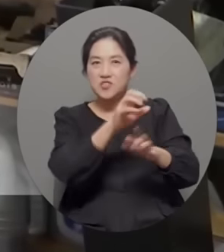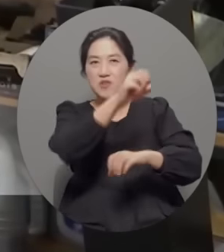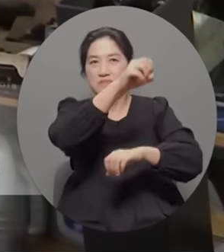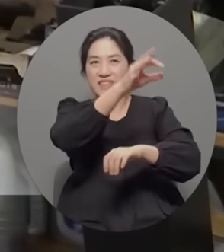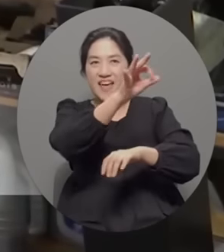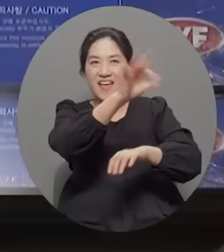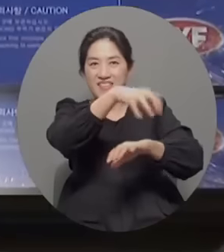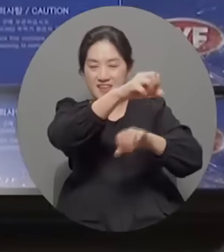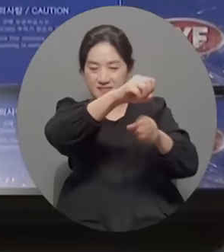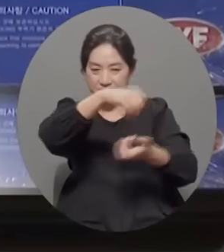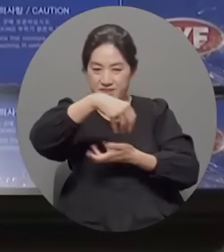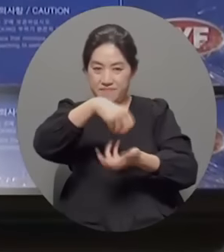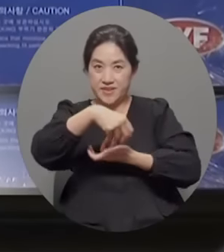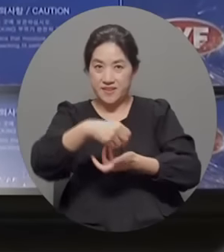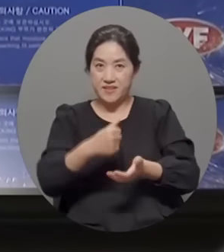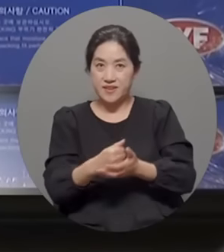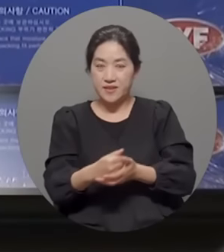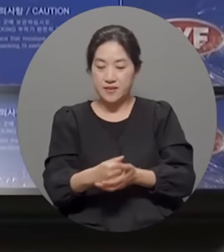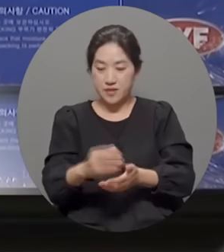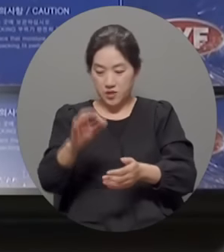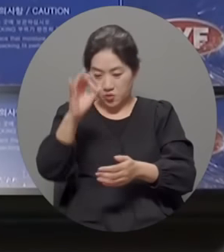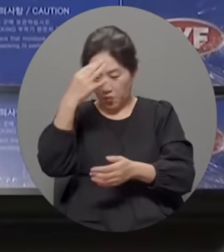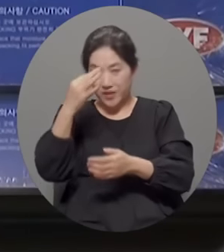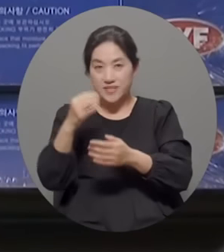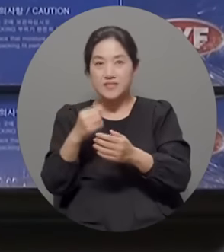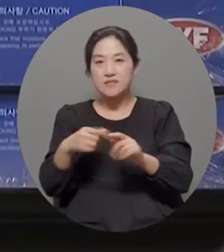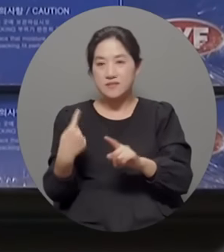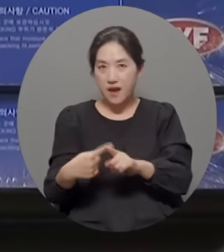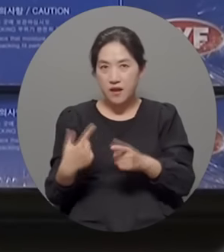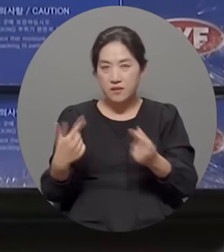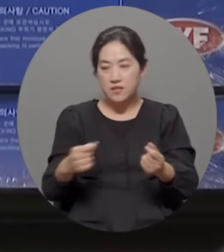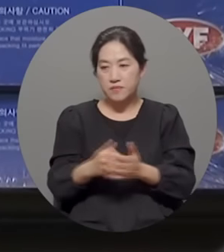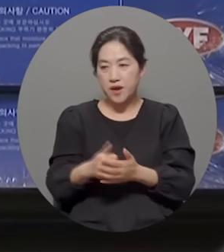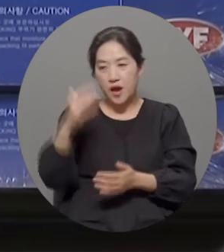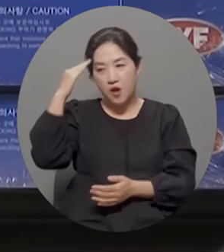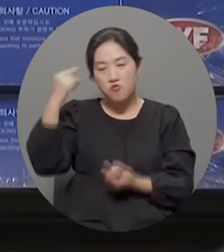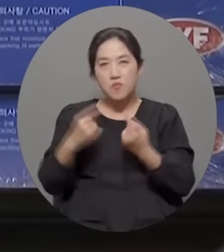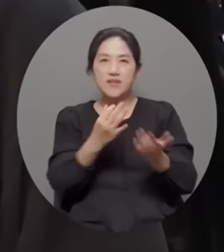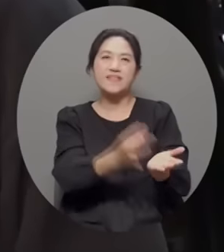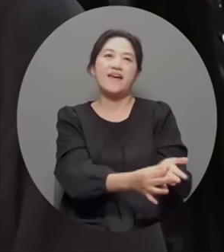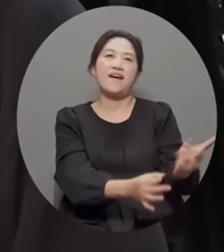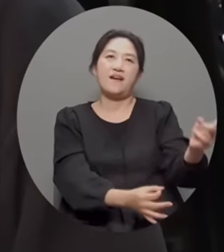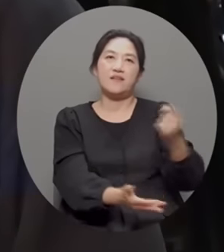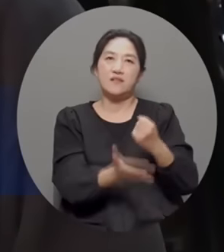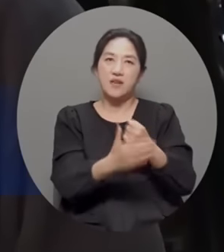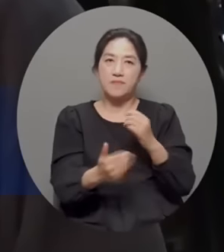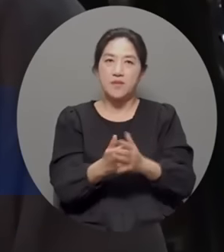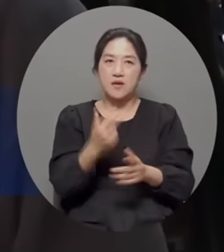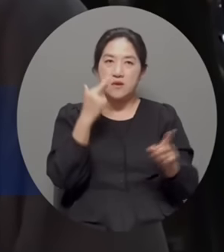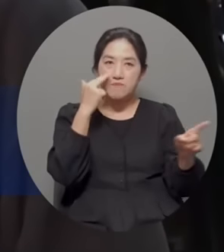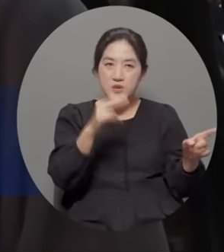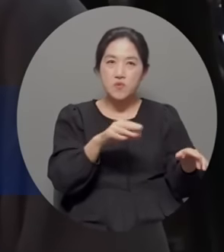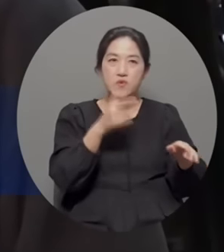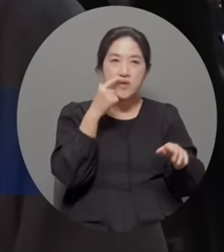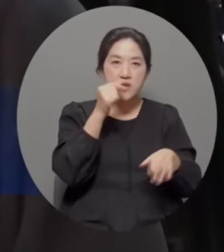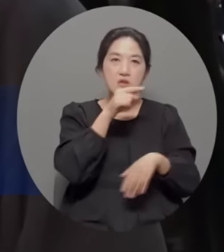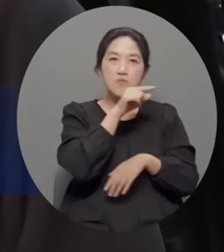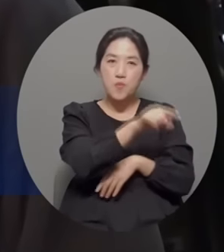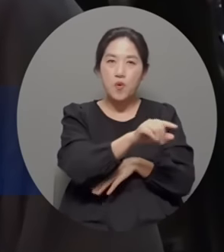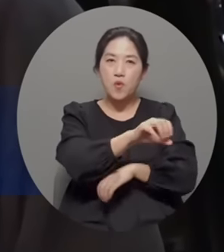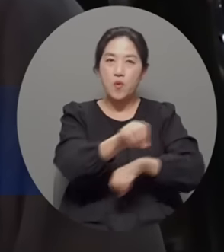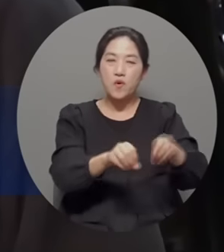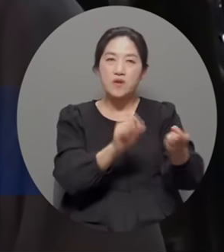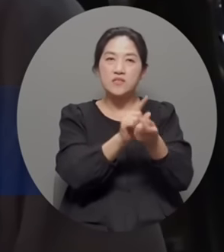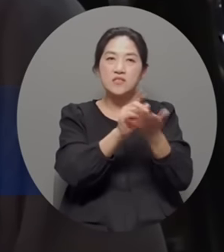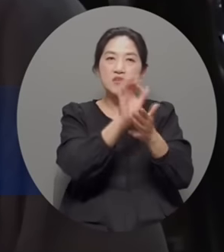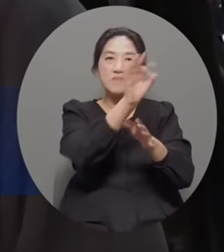구매합니다. 같은 성능의 국내 부품보다 훨씬 저렴하기 때문입니다. 미국 차나 일본 차 같은 경우에는